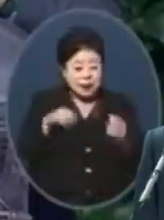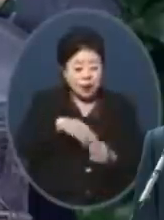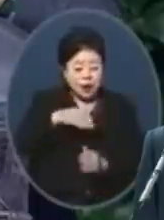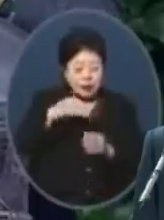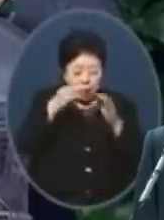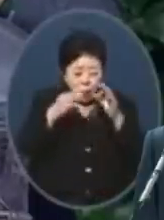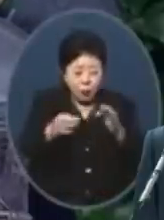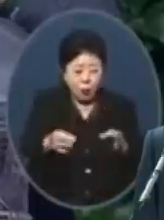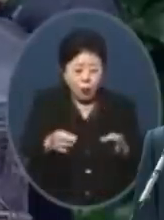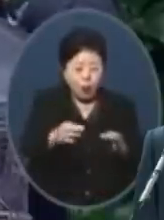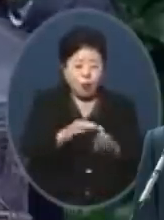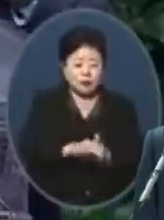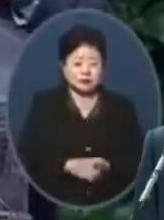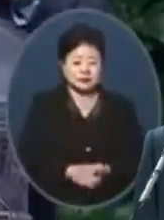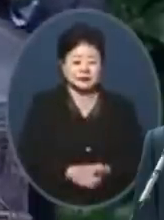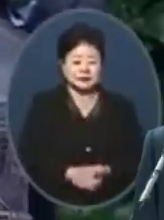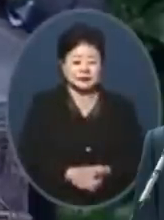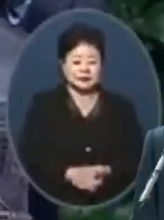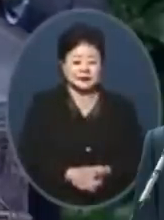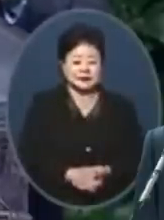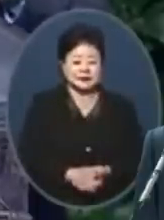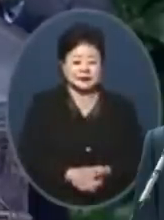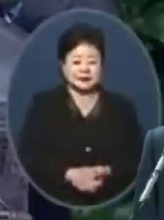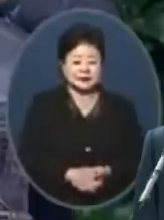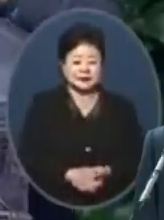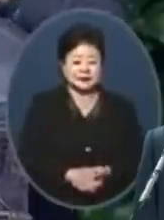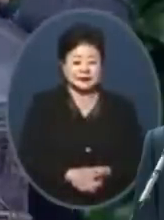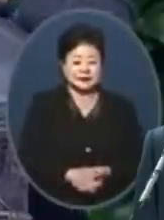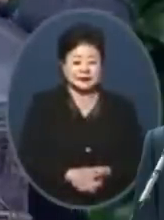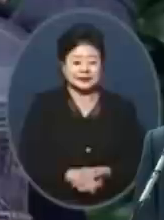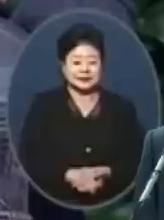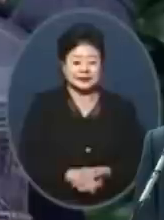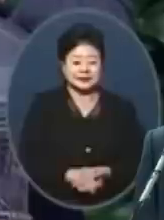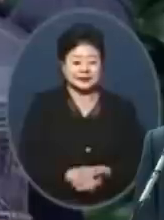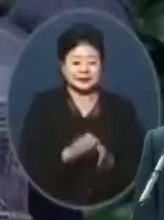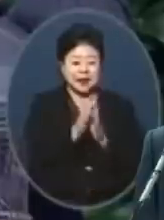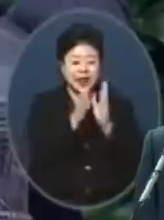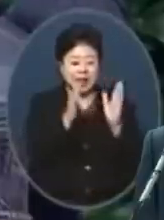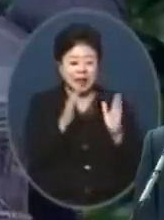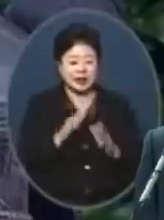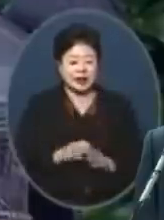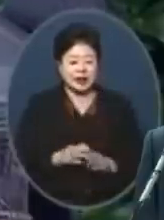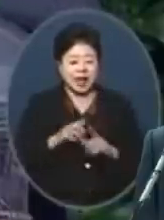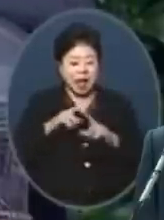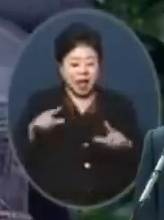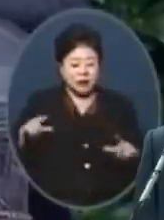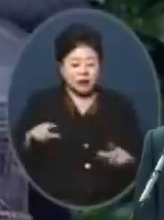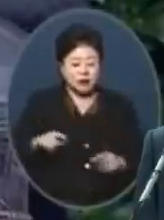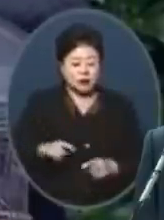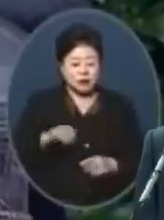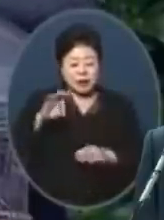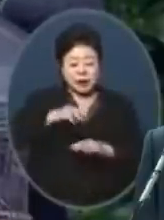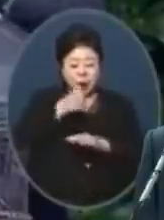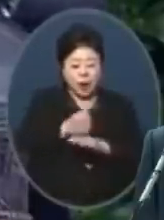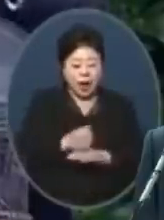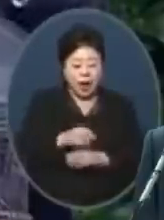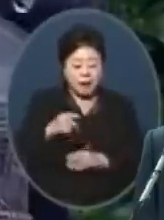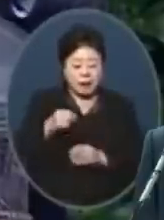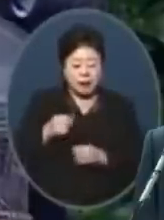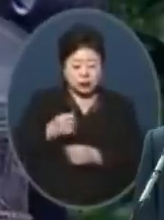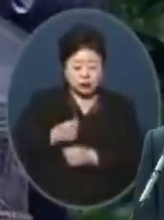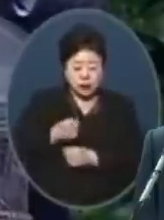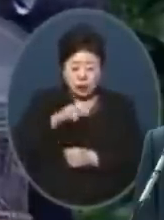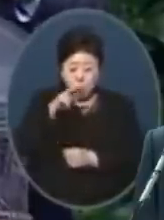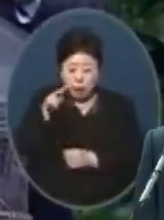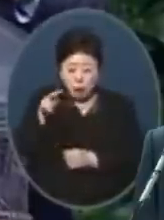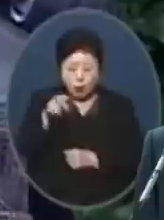환경을 보았었습니다. The people of Israel were looking at their circumstances. 애굽의 바로 왕과 백만 대군을 보았습니다. Saw